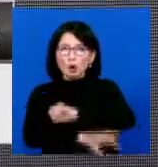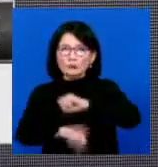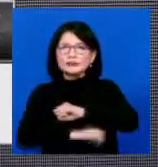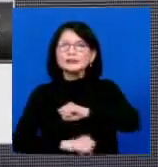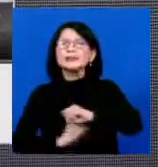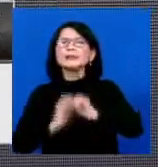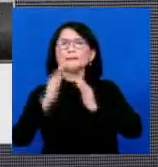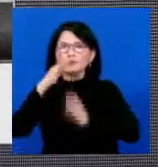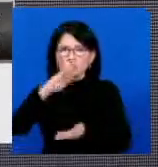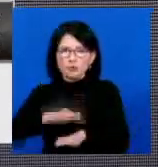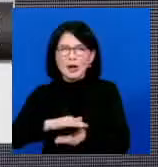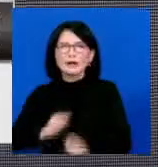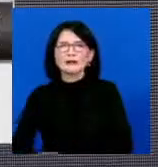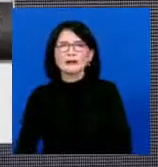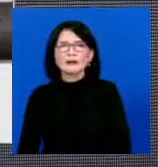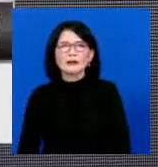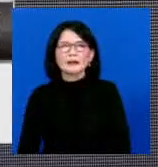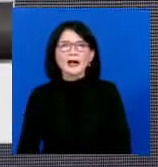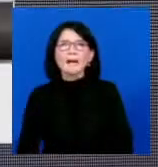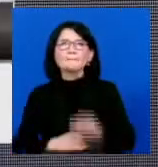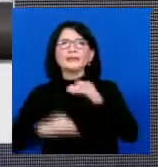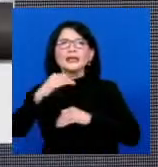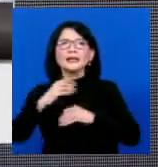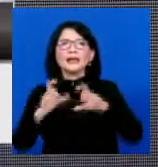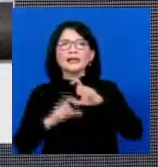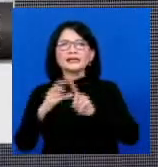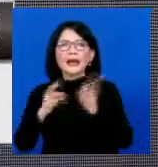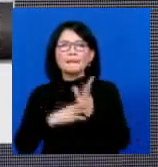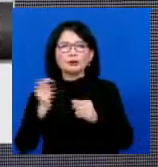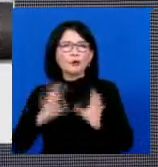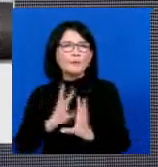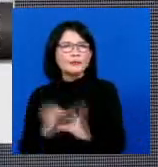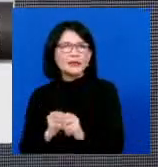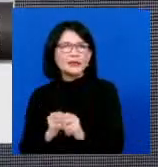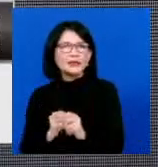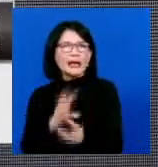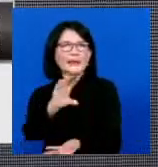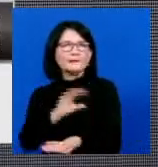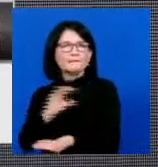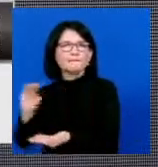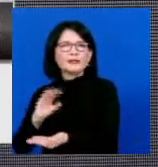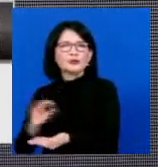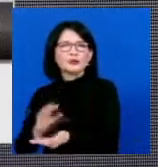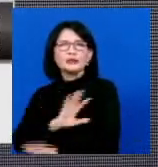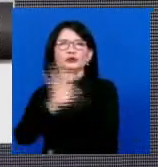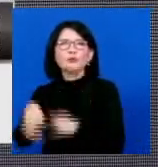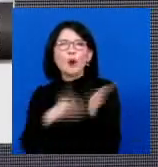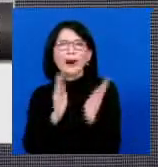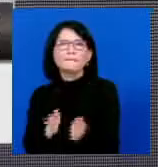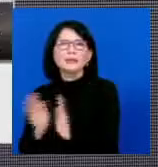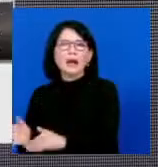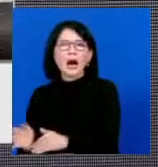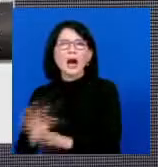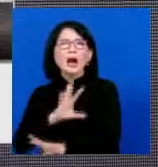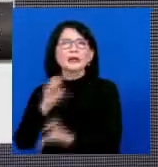korupsi meningkatkan sumber daya manusia juga melibatkan Para investor yang bergerak di semua bidang termasuk